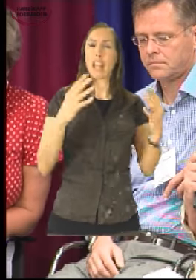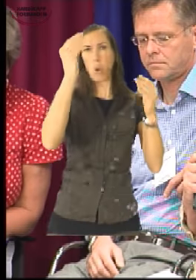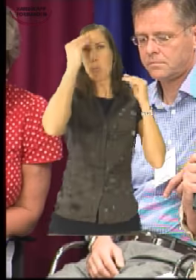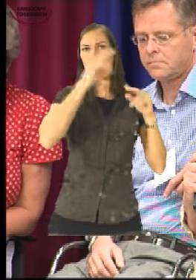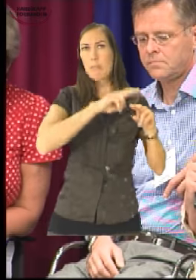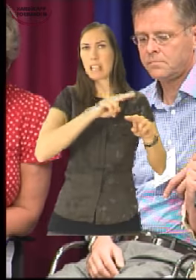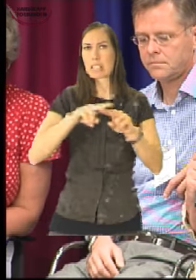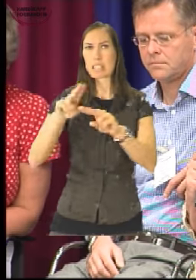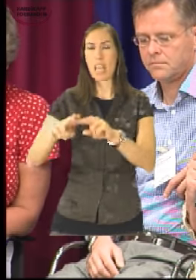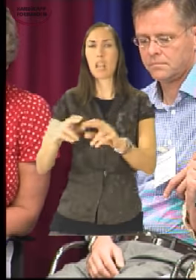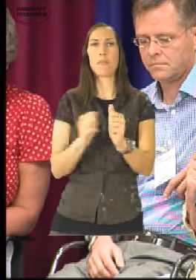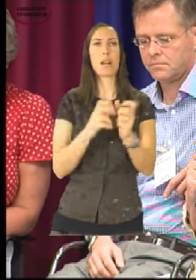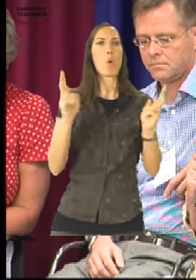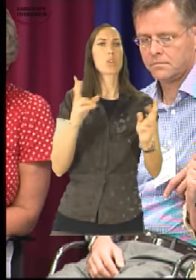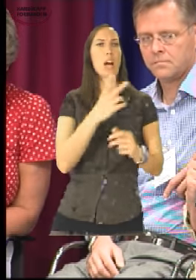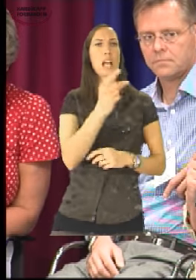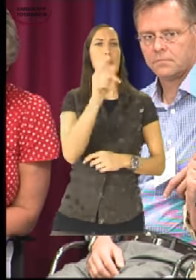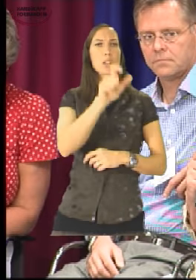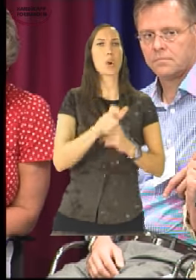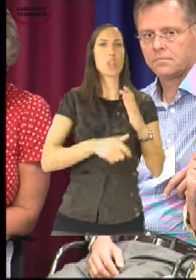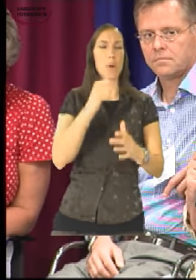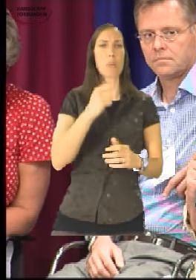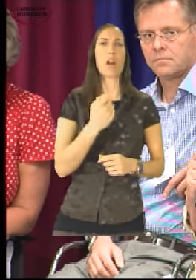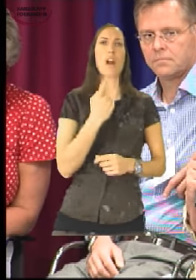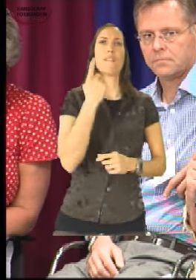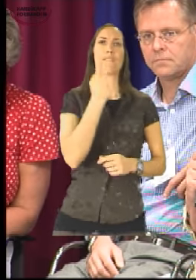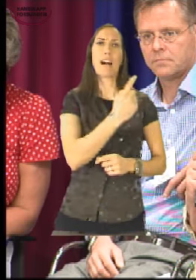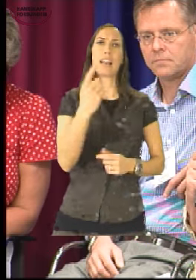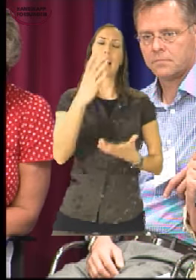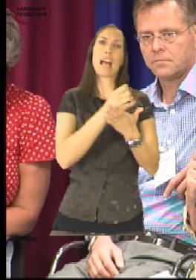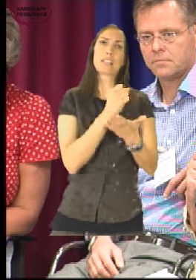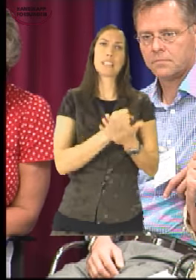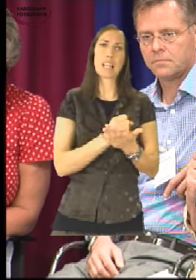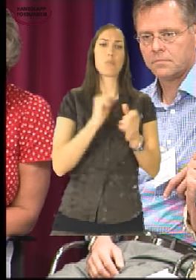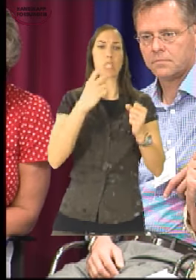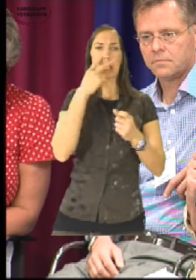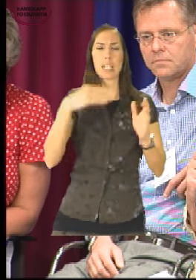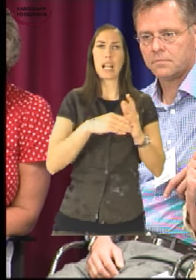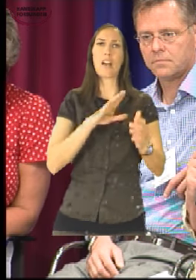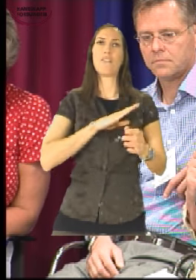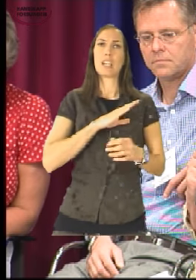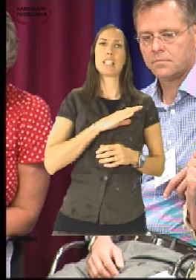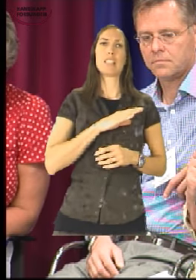också det som var uppe här, att varje landsting måste se till att man har utbildningsplatser, alltså